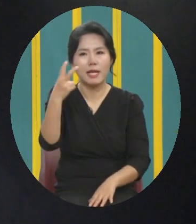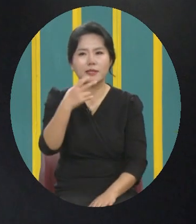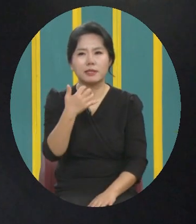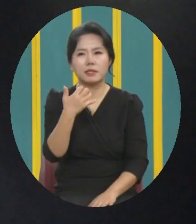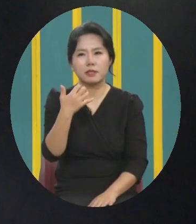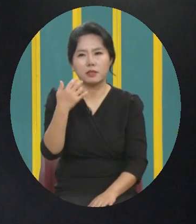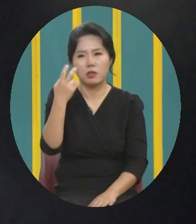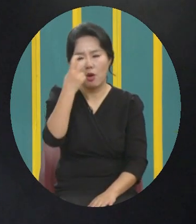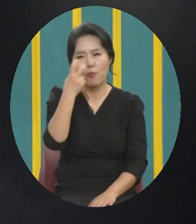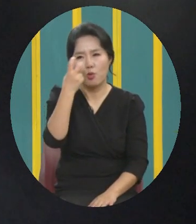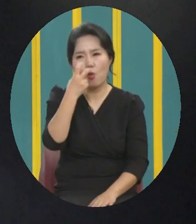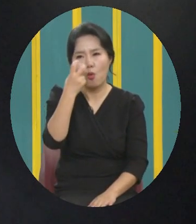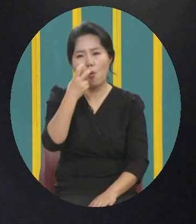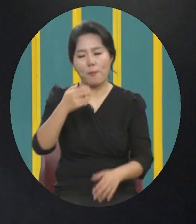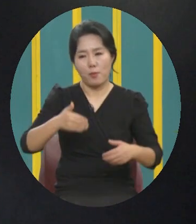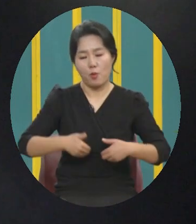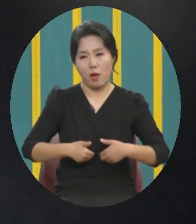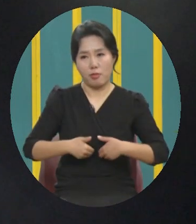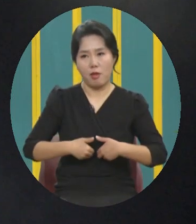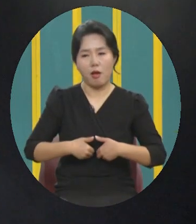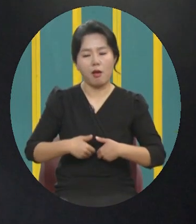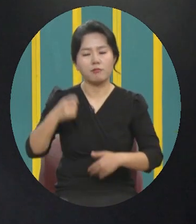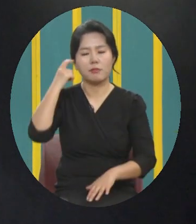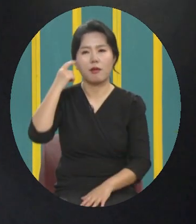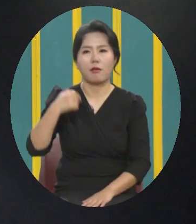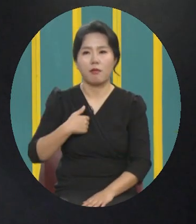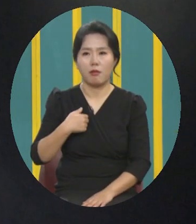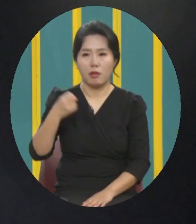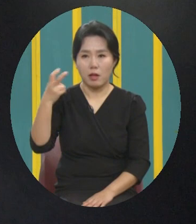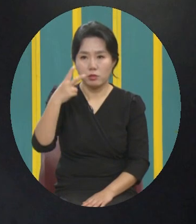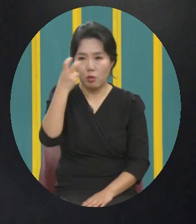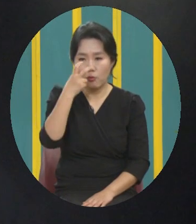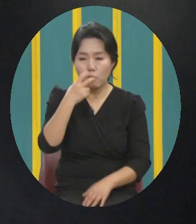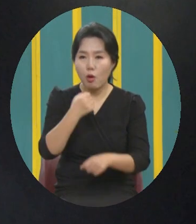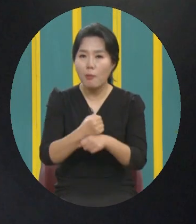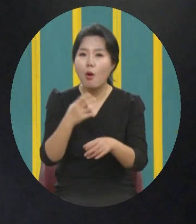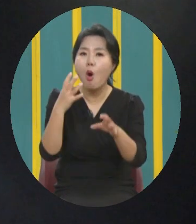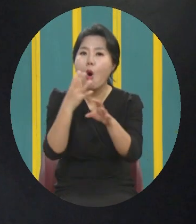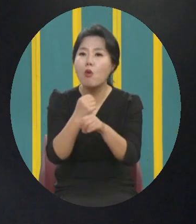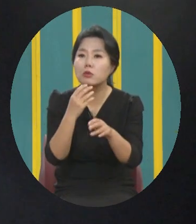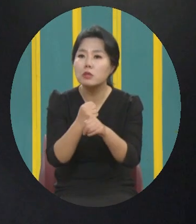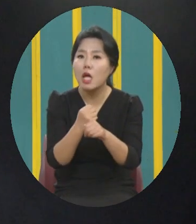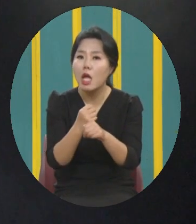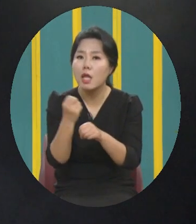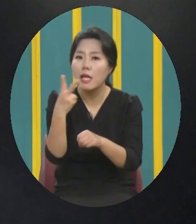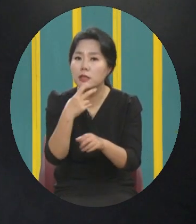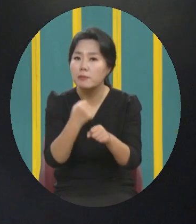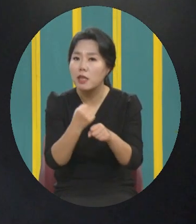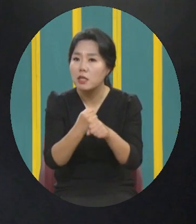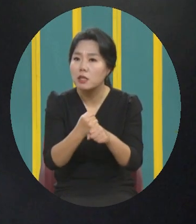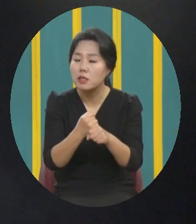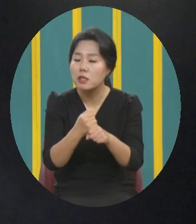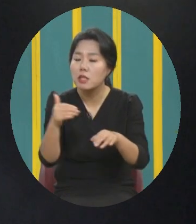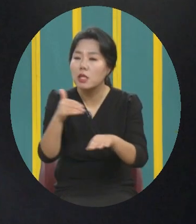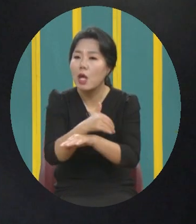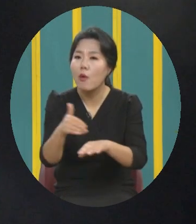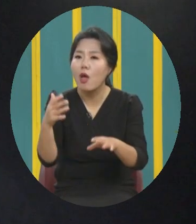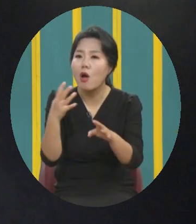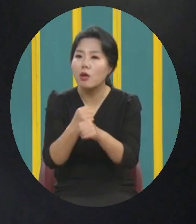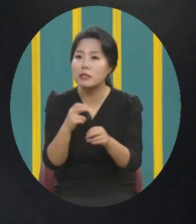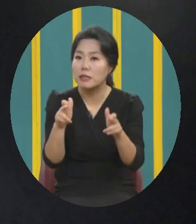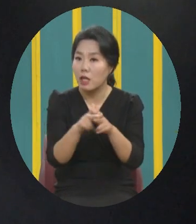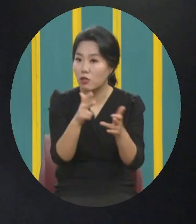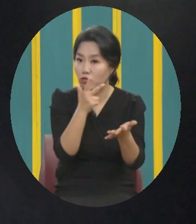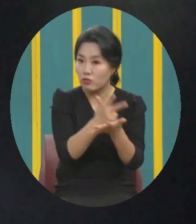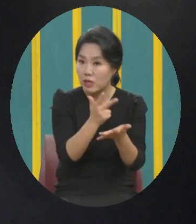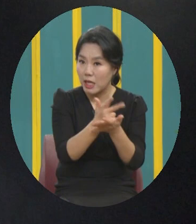재검토를 해야 분명히 해야 될 상황이다. 재검토를 하신다 그러니까 그럼 언제 다시 만들어 주시냐는 거죠? 장애인 주차구역